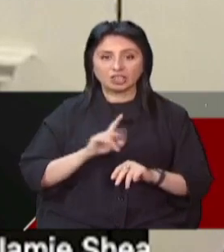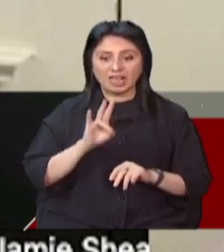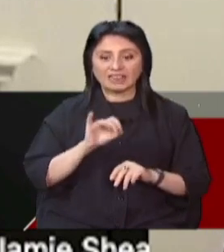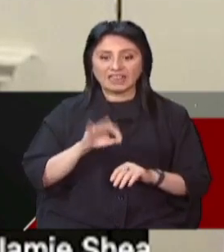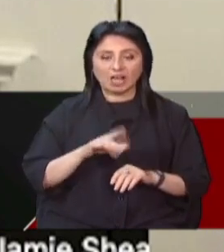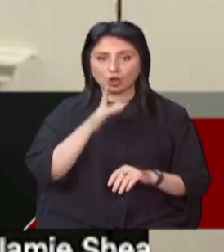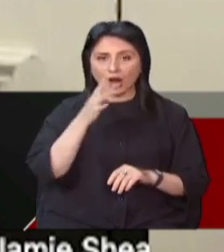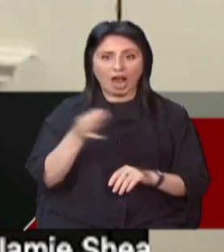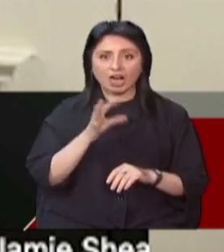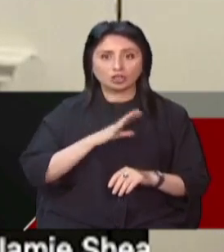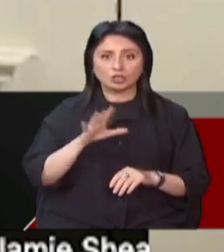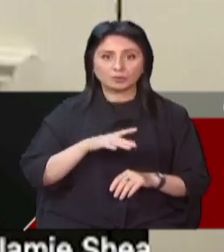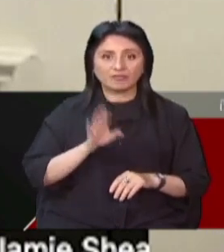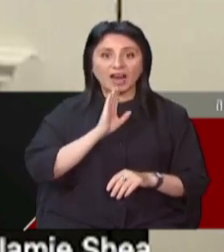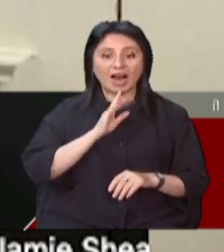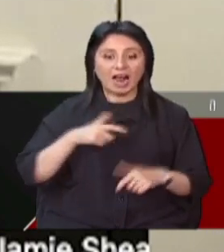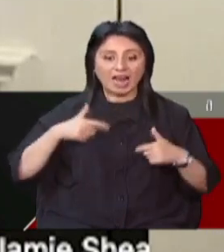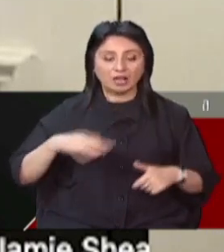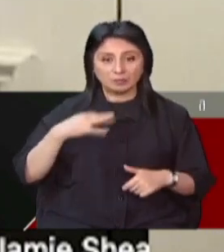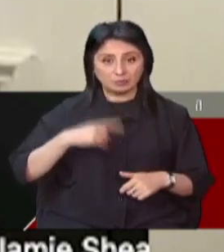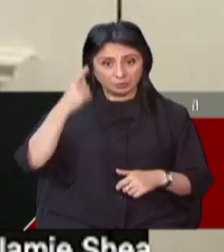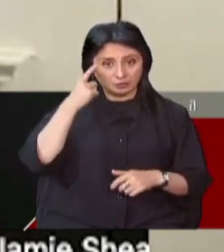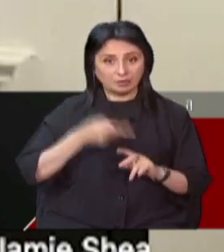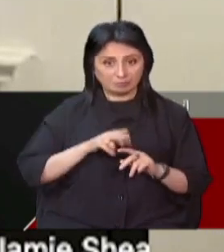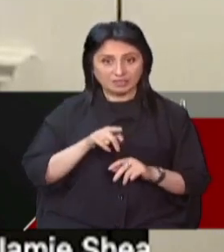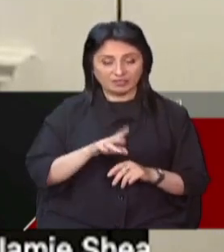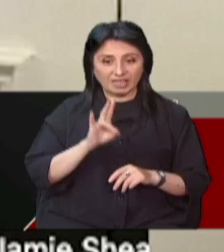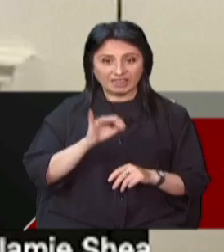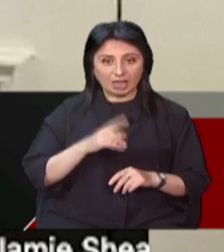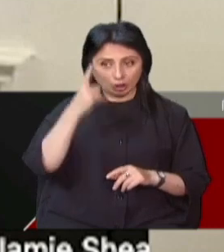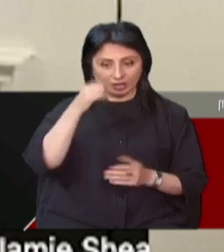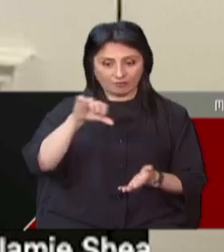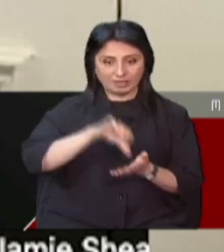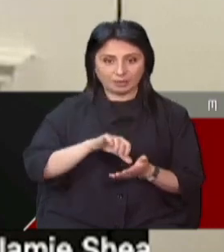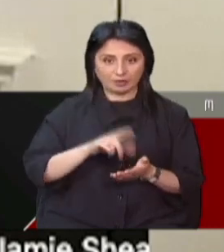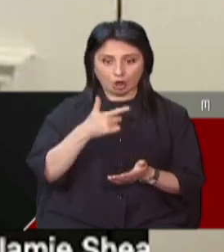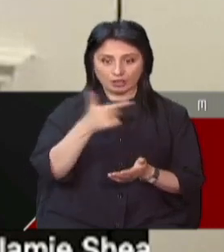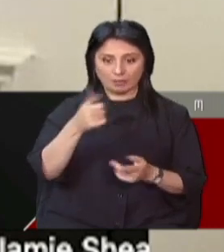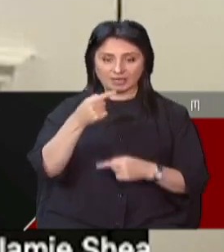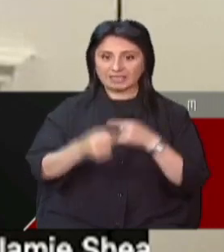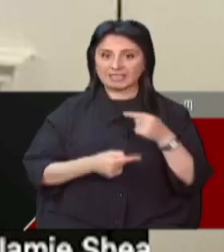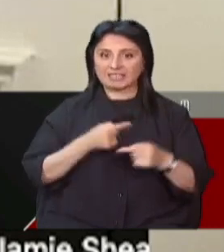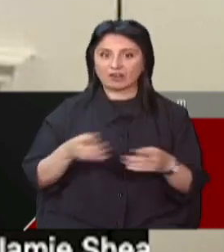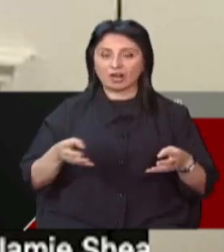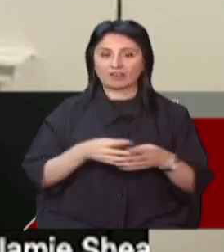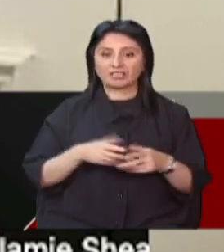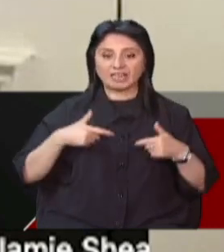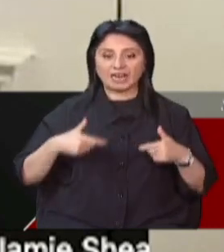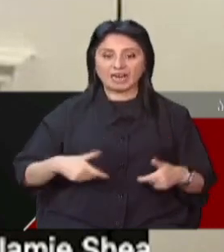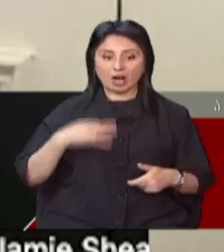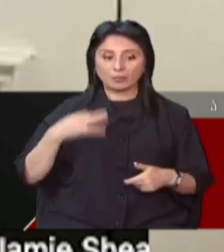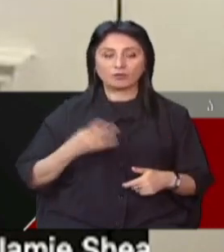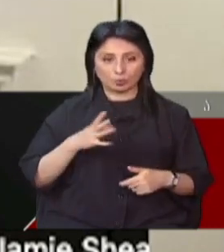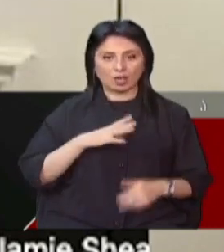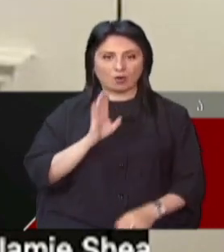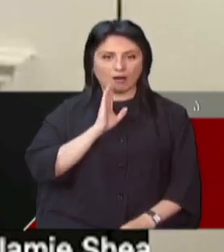ნატოს არასდროს ხოლია ქალი გენერალური მდივანი, ჩემი აზრით, იმისთვის, რომ ნატომ თავი წარმოაჩინოს 21 საუკუნის ალიანსად, გენერალური მდივანი